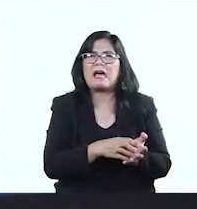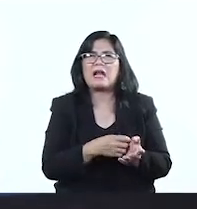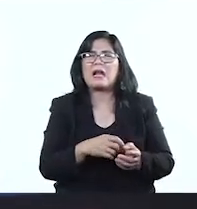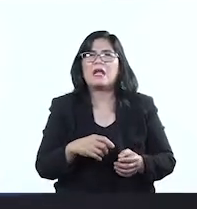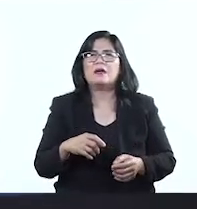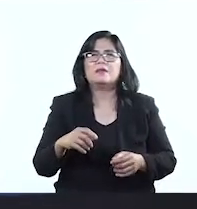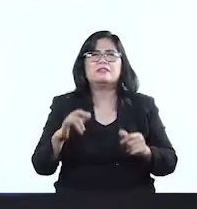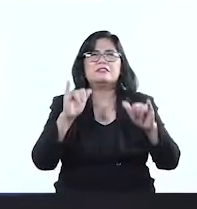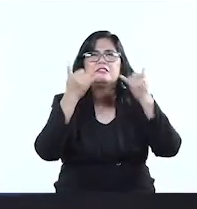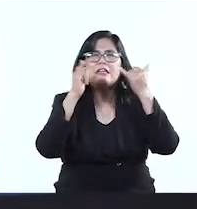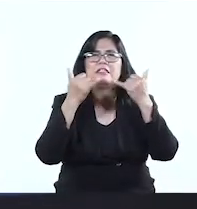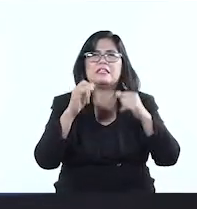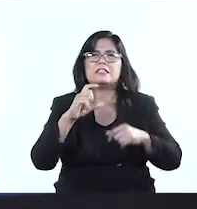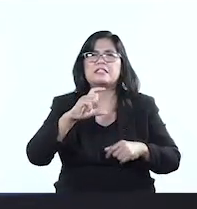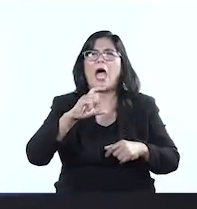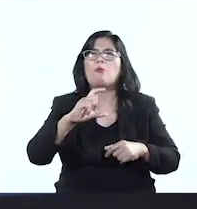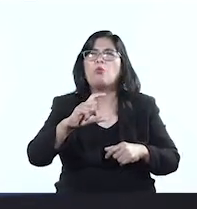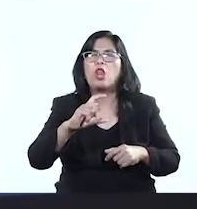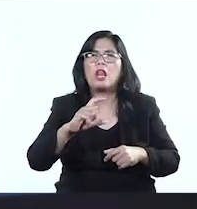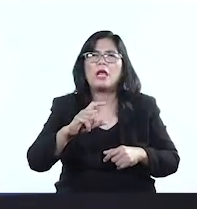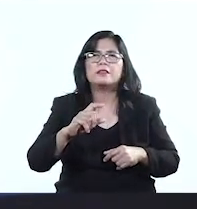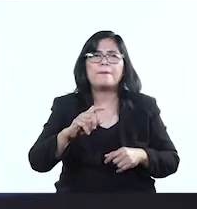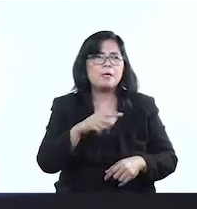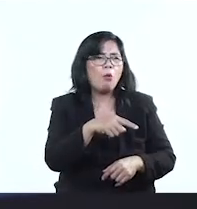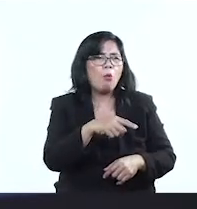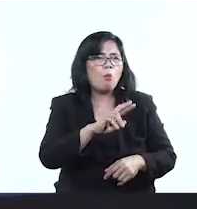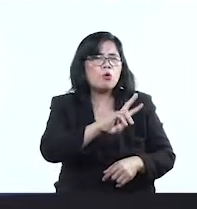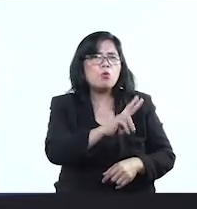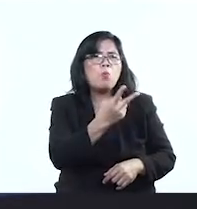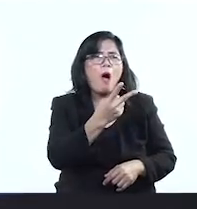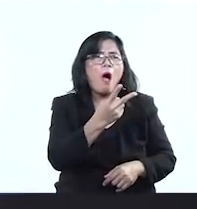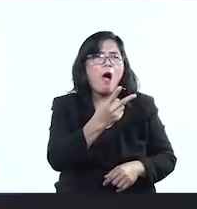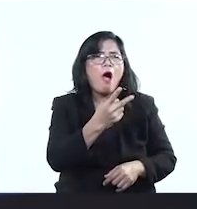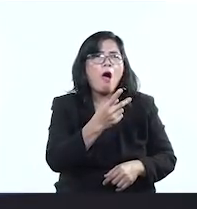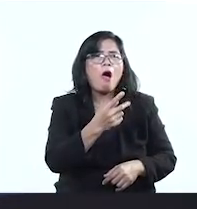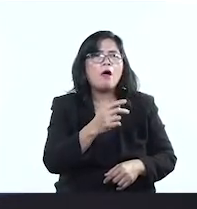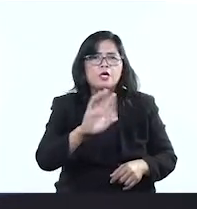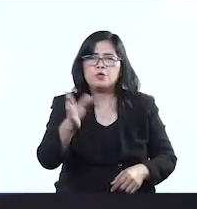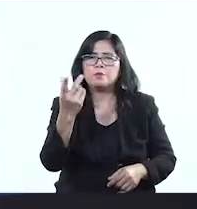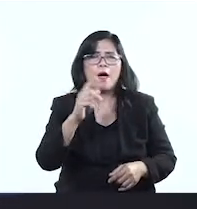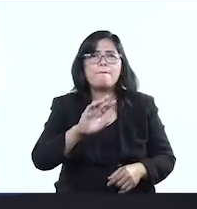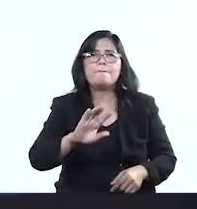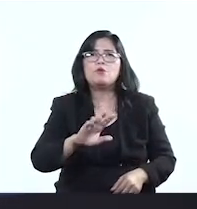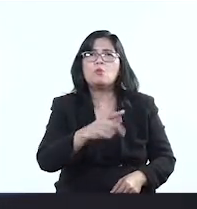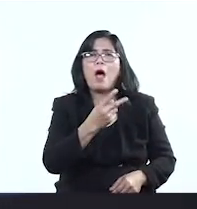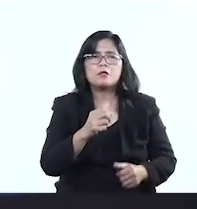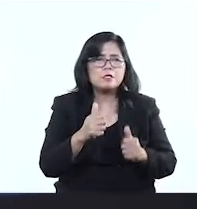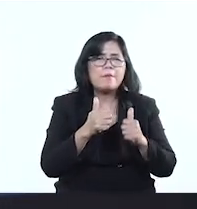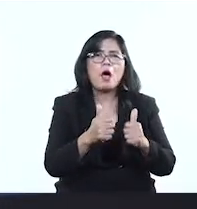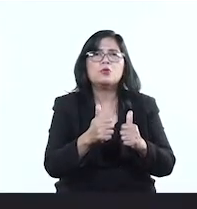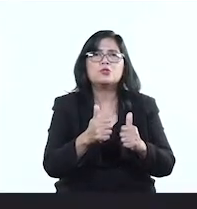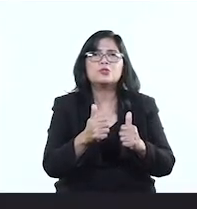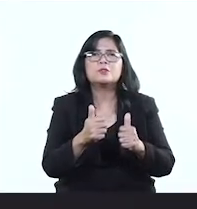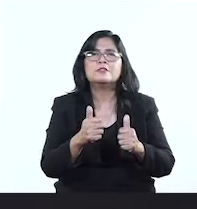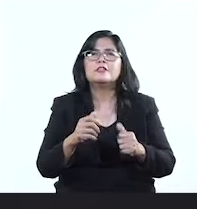lagi Hai orang mulai perubahan ingat dan hidup sudah menjadi kesaksian yang luar biasa Haleluya Jadi bukan hak kita